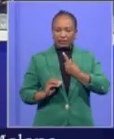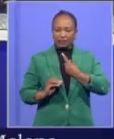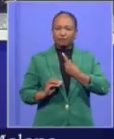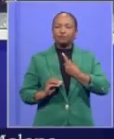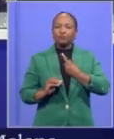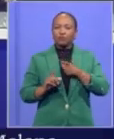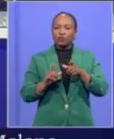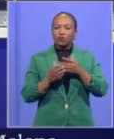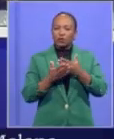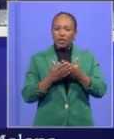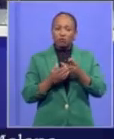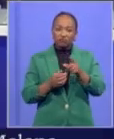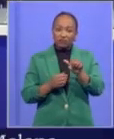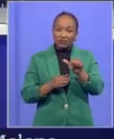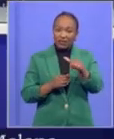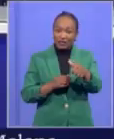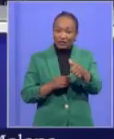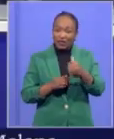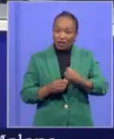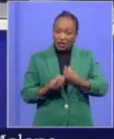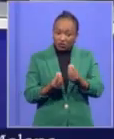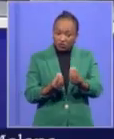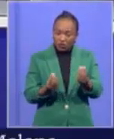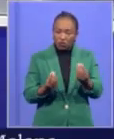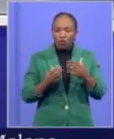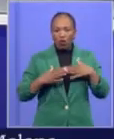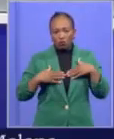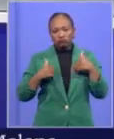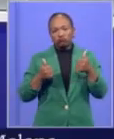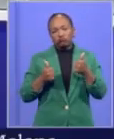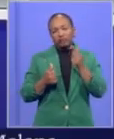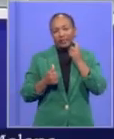go godisa generation e leng gore e siame ebile e bonolo